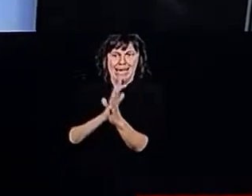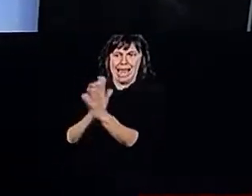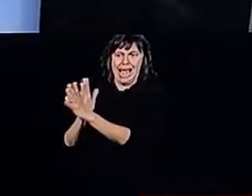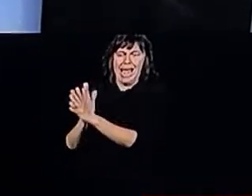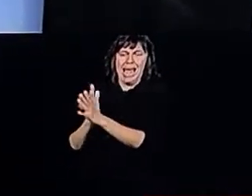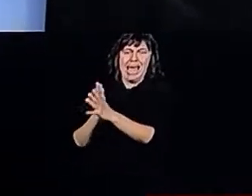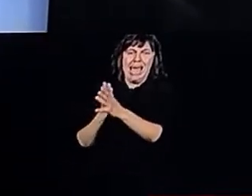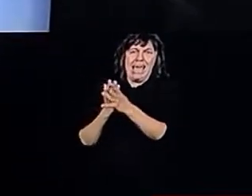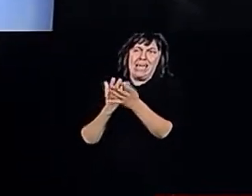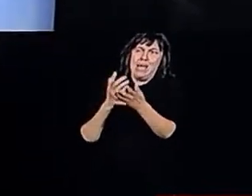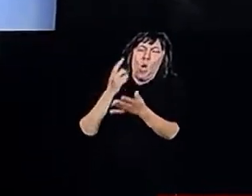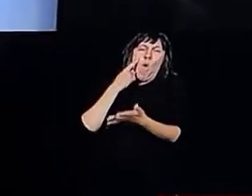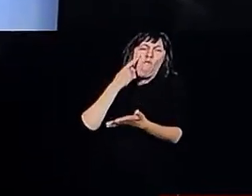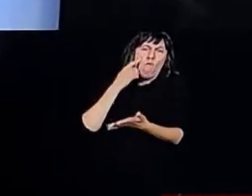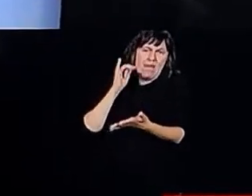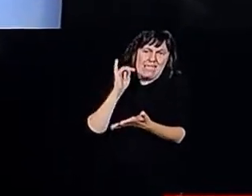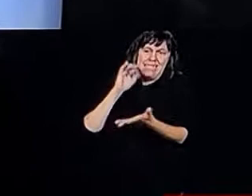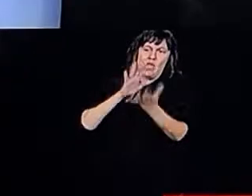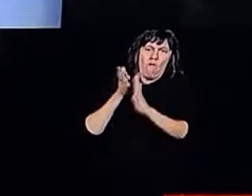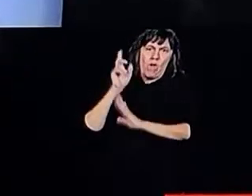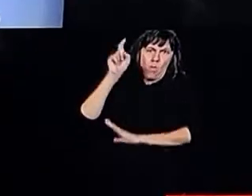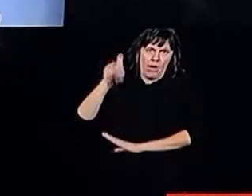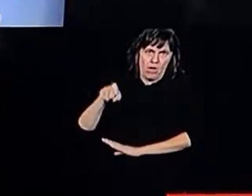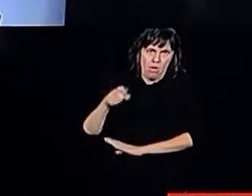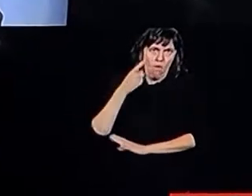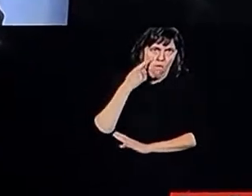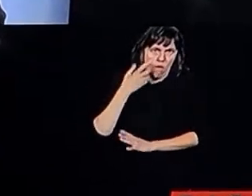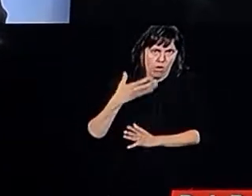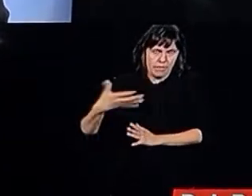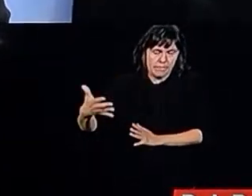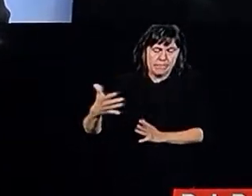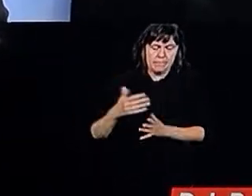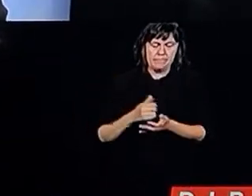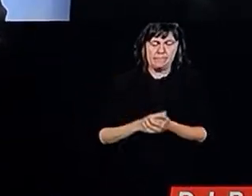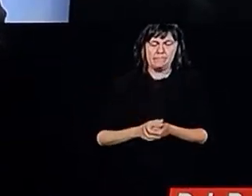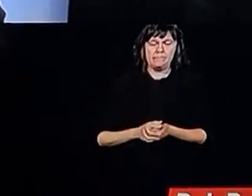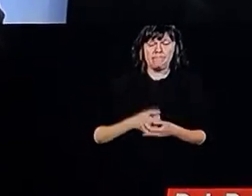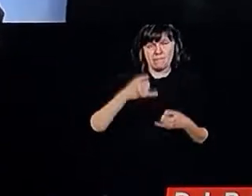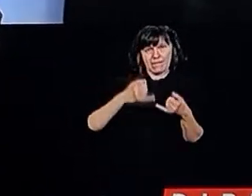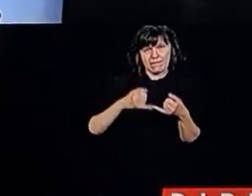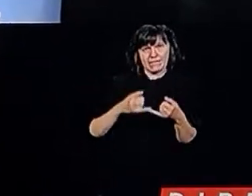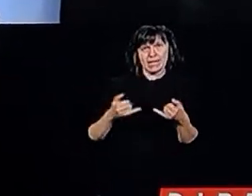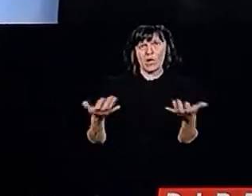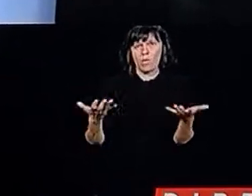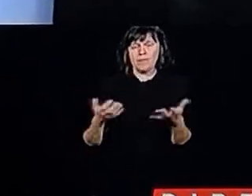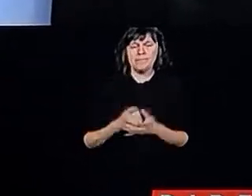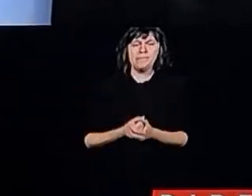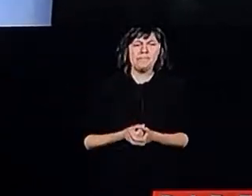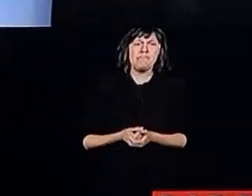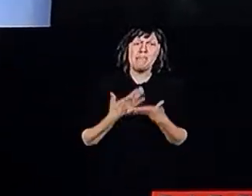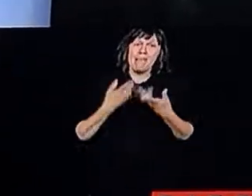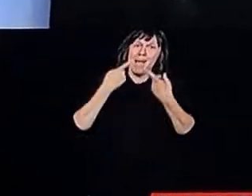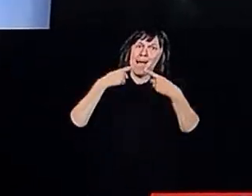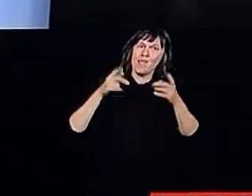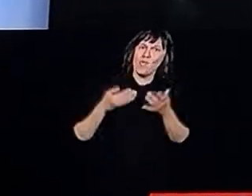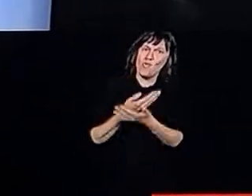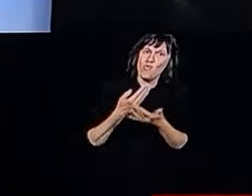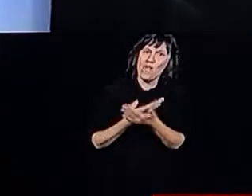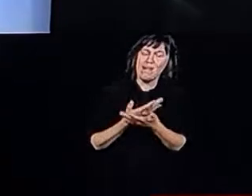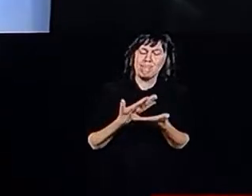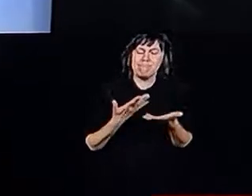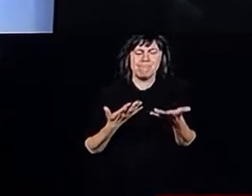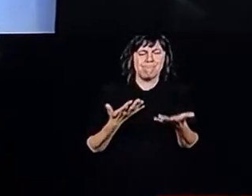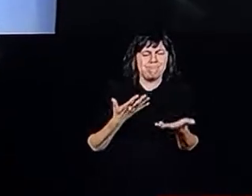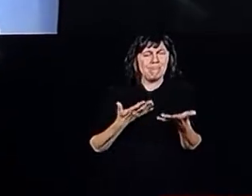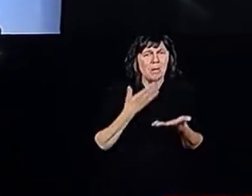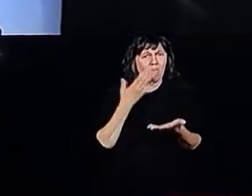disant, je comprends que ce n'est pas les nouvelles qu'on aurait souhaitées. J'aurais souhaité continuer à